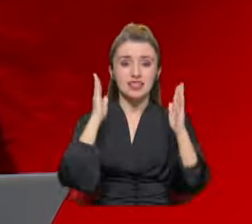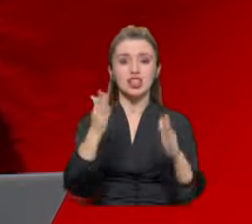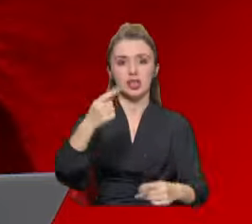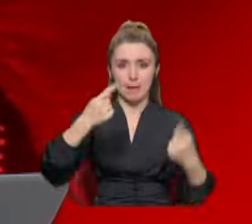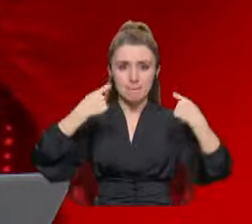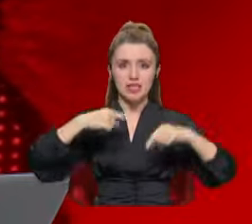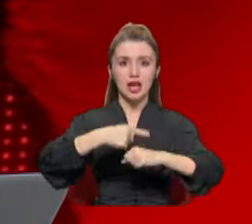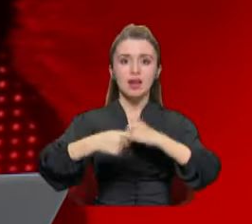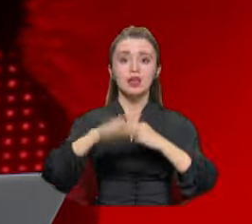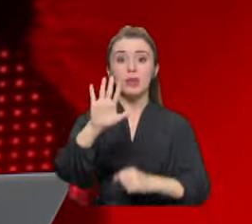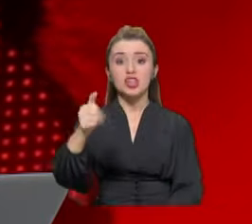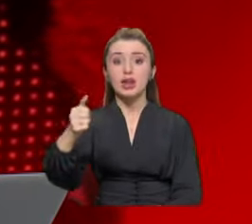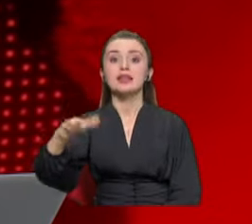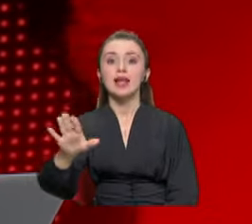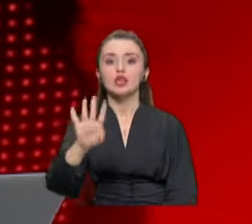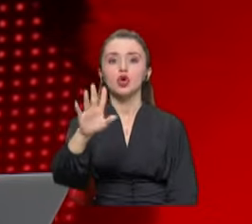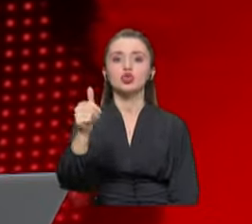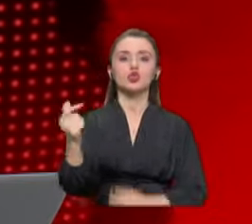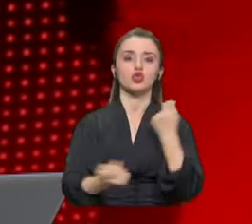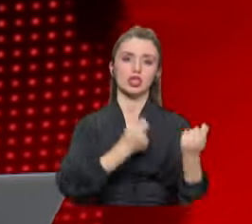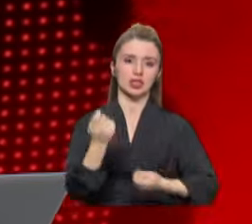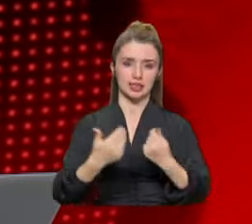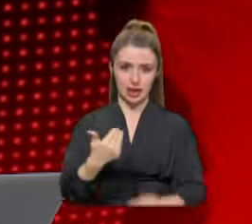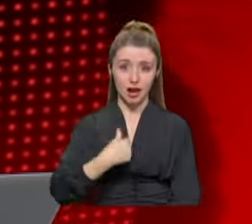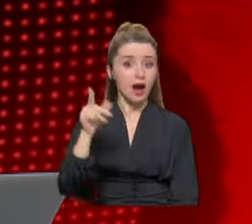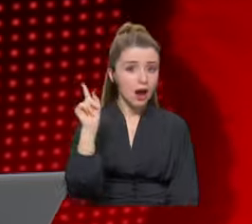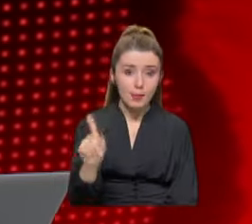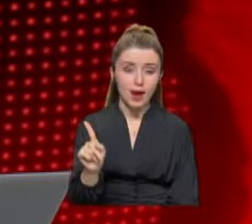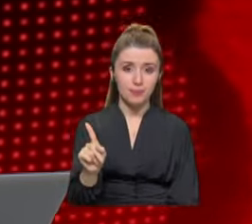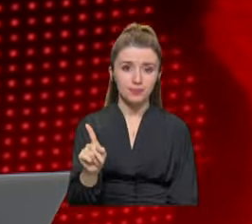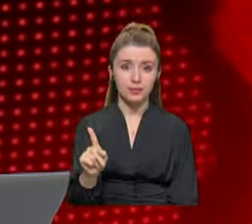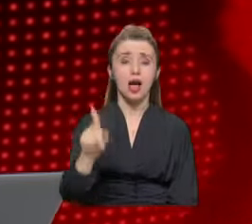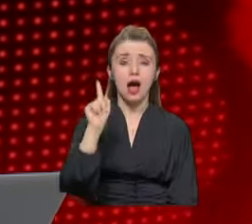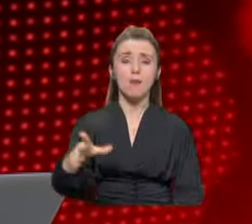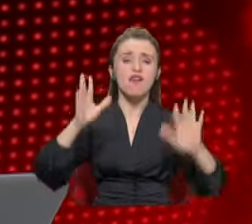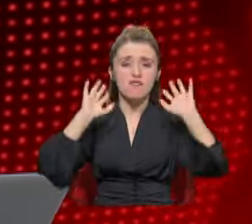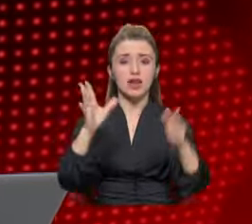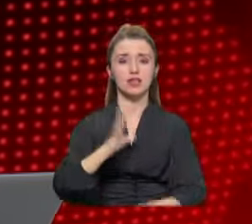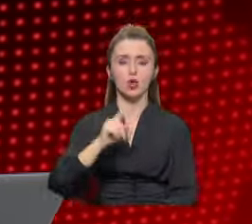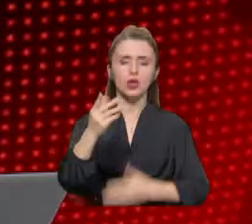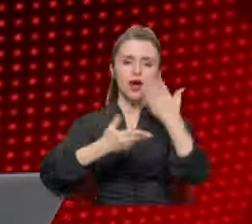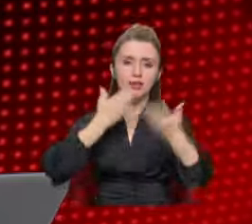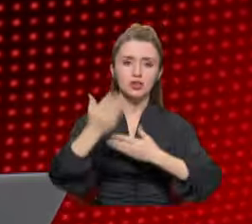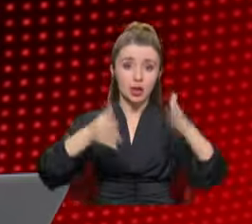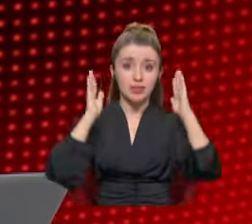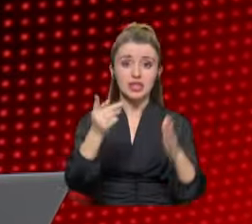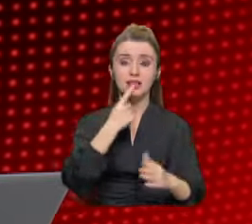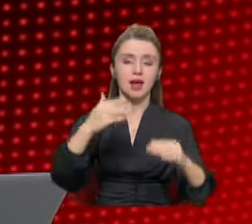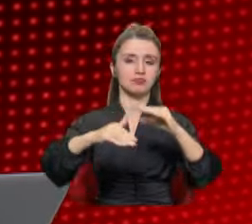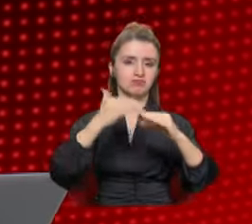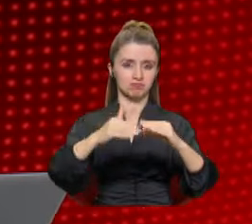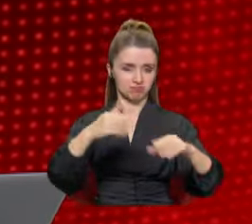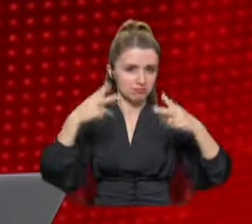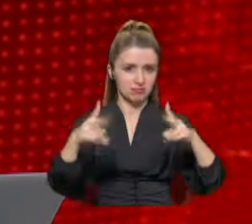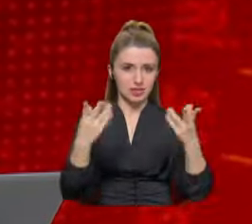de haftada 5-6 değil de 4 gün çalışabilsek ama ammalar çok. Onu da aktaracağız. Keşke dediklerinizi